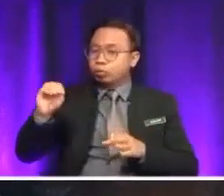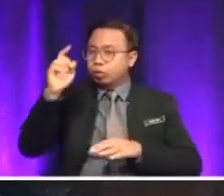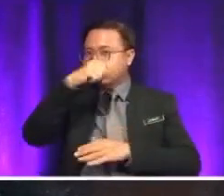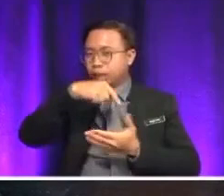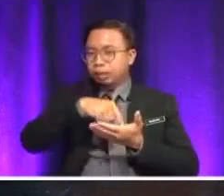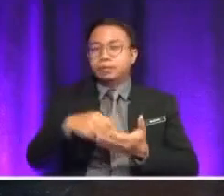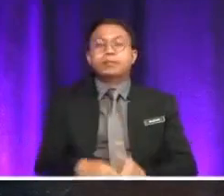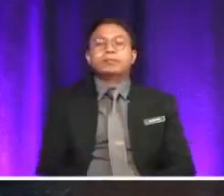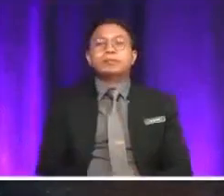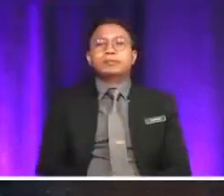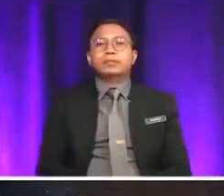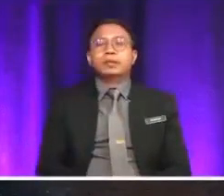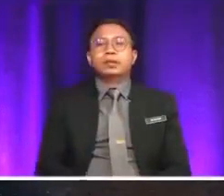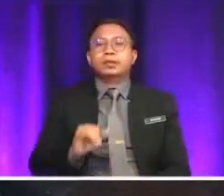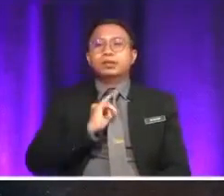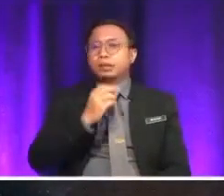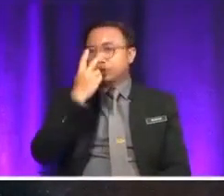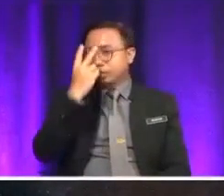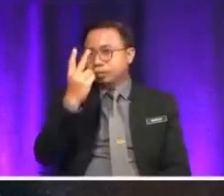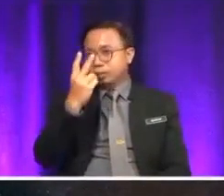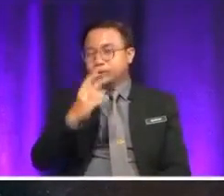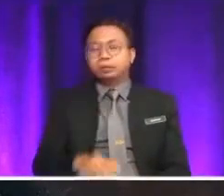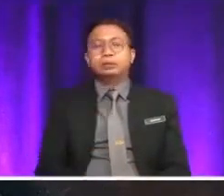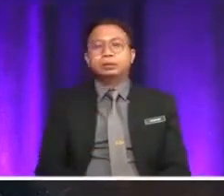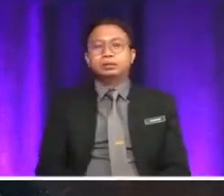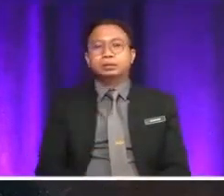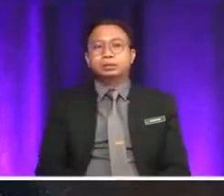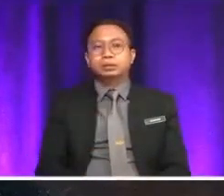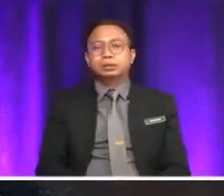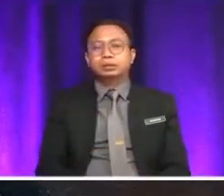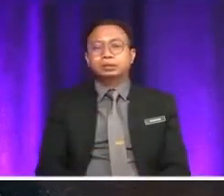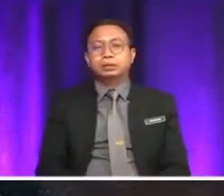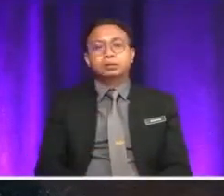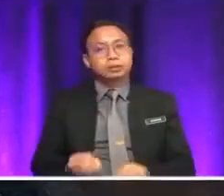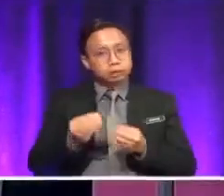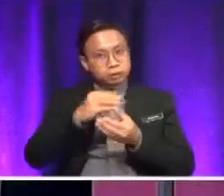lihat sini, saya nampak hari ini semuanya memberi orang kata